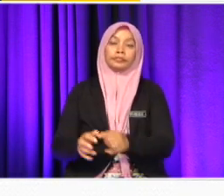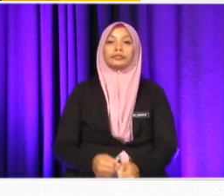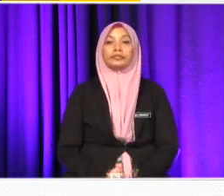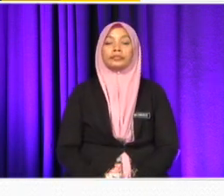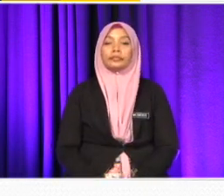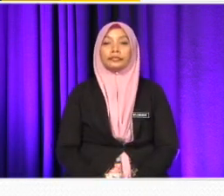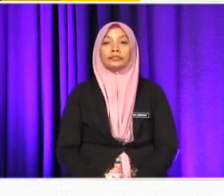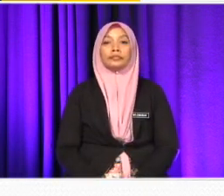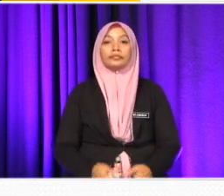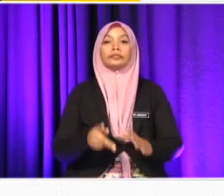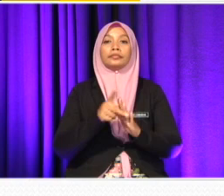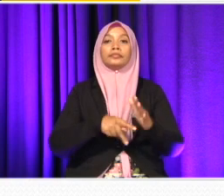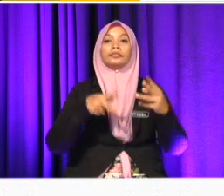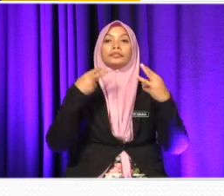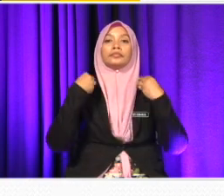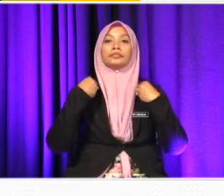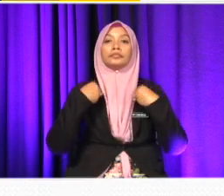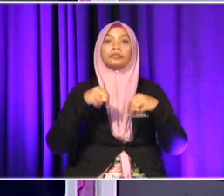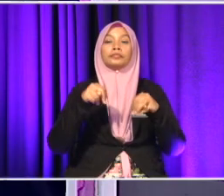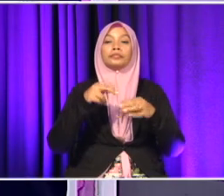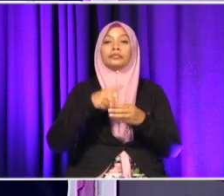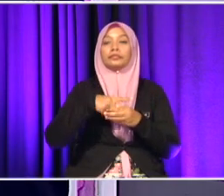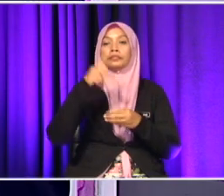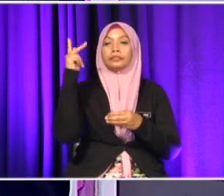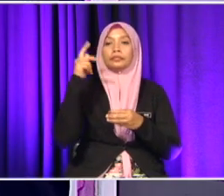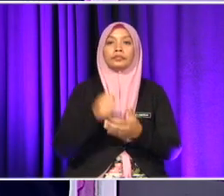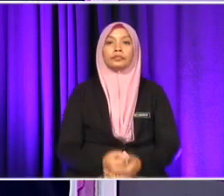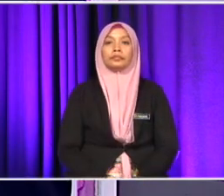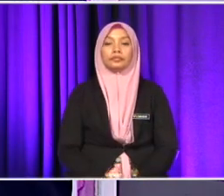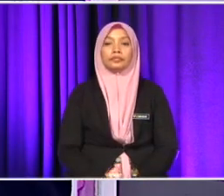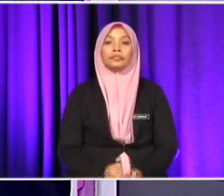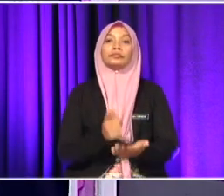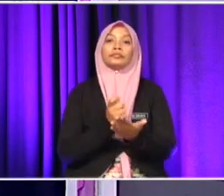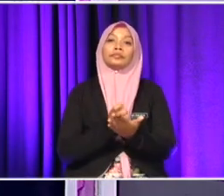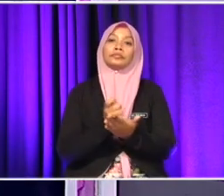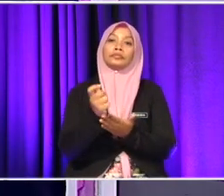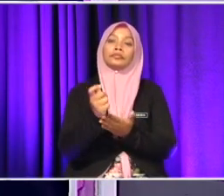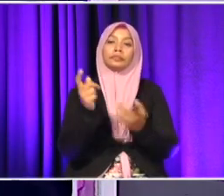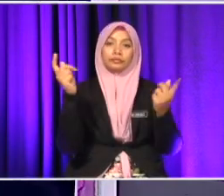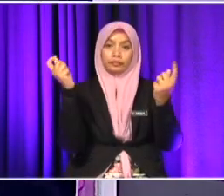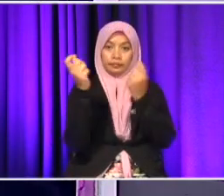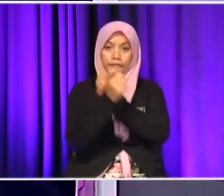berkelompok dan secara masa Oke dan seterusnya tentang